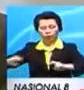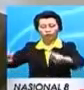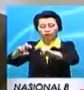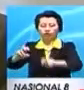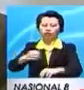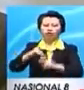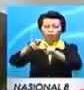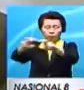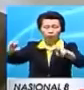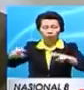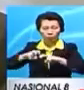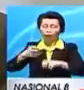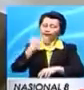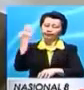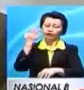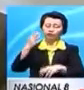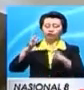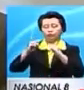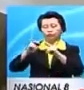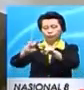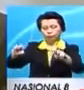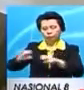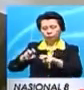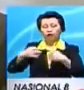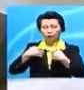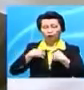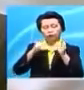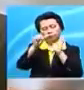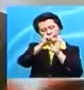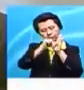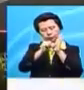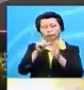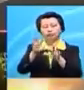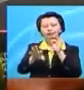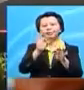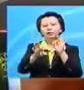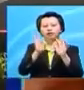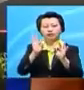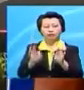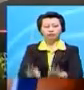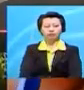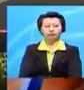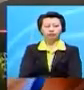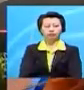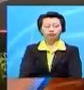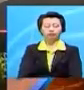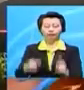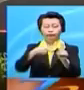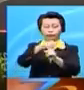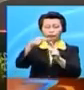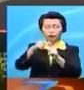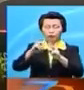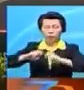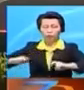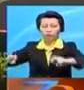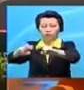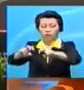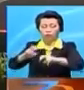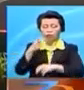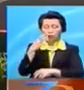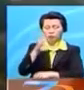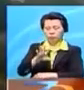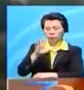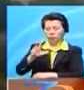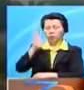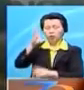mana yang ditetapkan dan dalam kongres tersebut akan ada agenda pemilihan. Tambahnya lagi, tarikh Kongres FAM